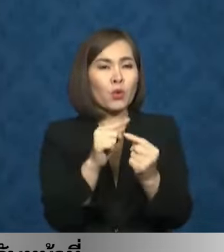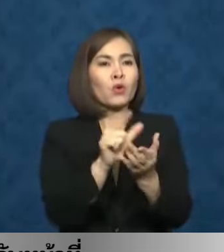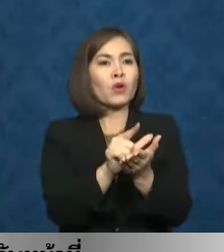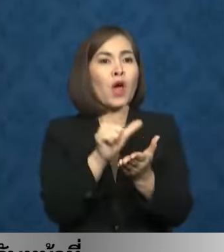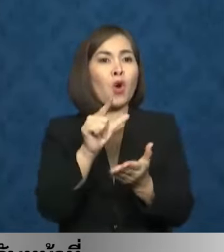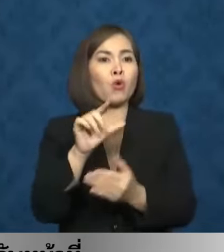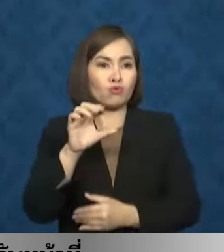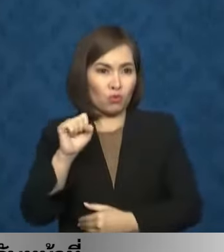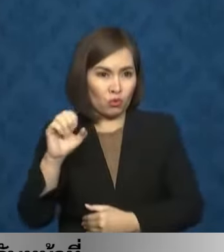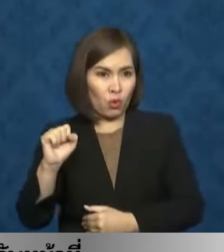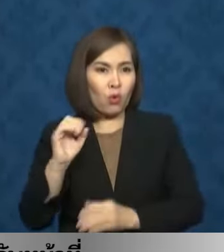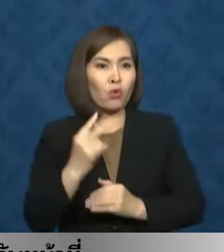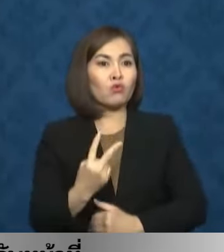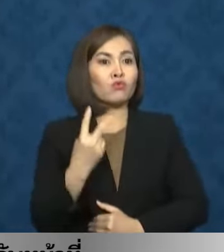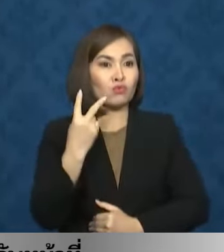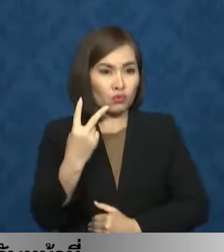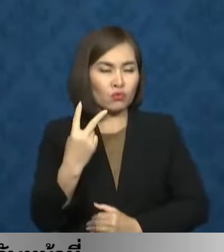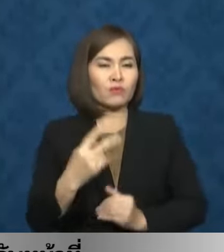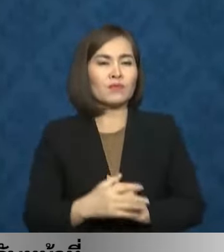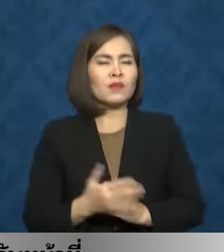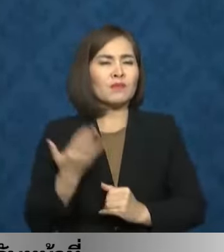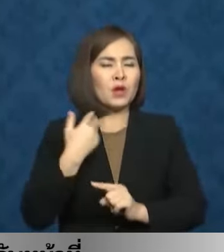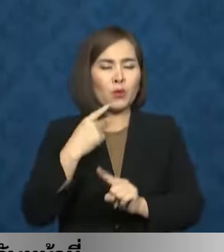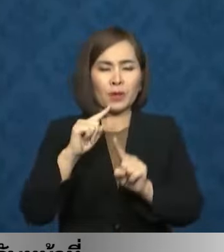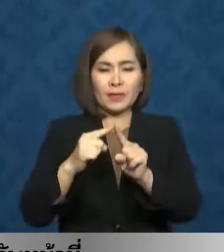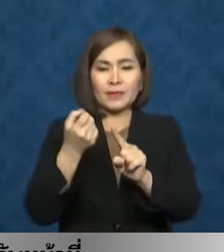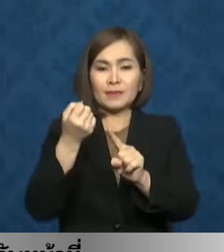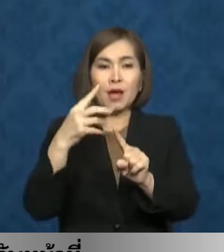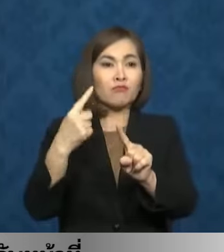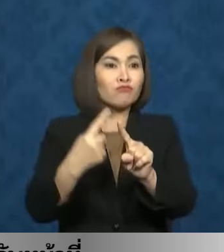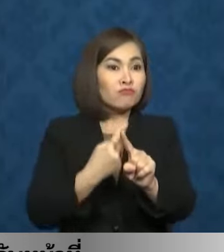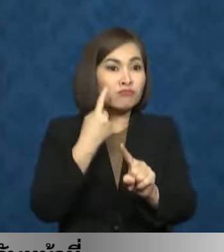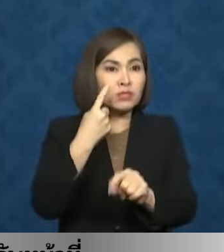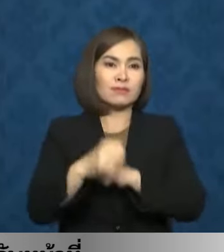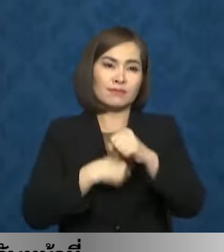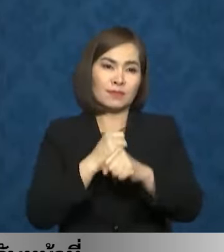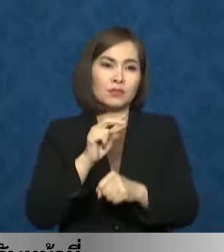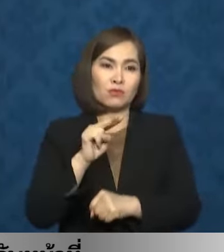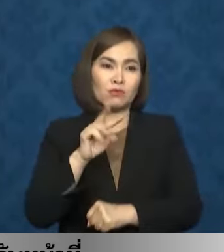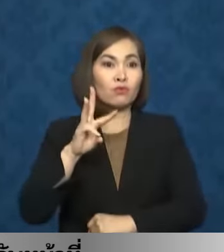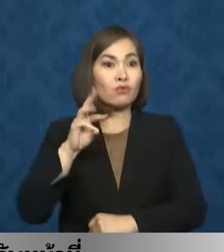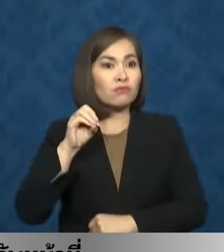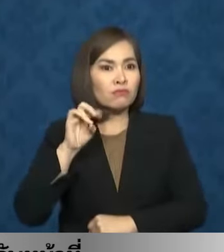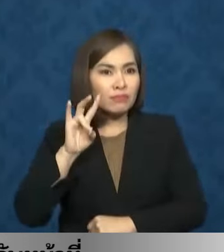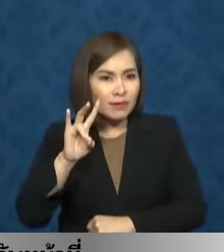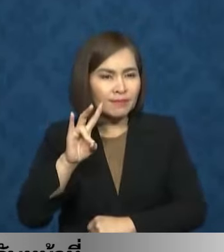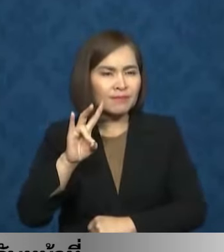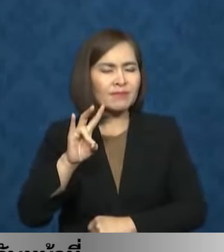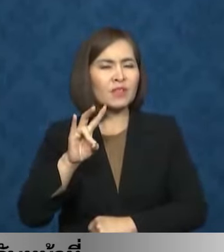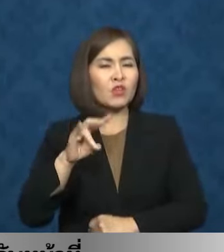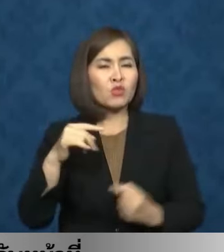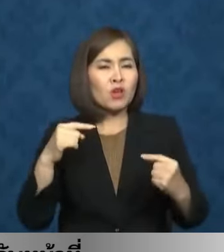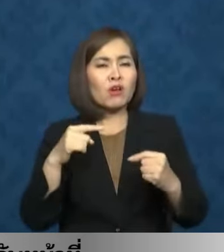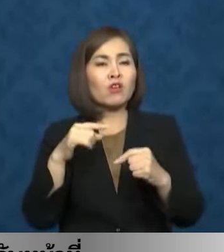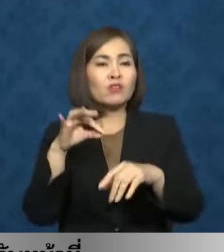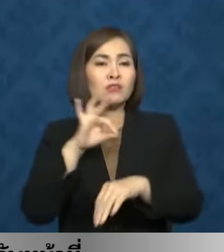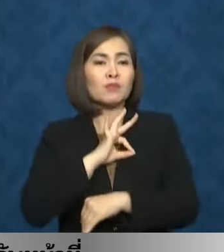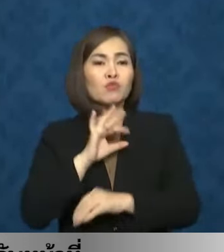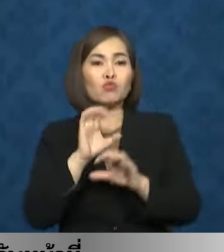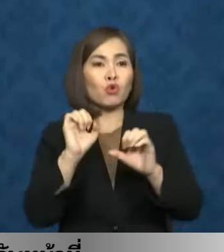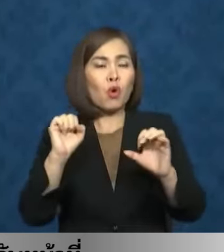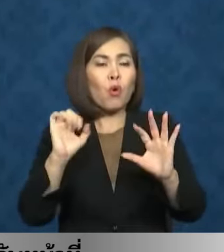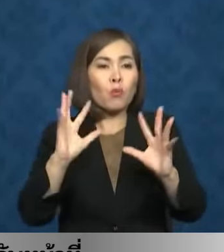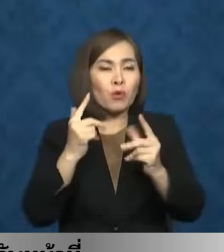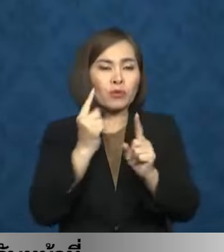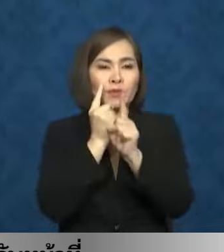มาชิกสภาผู้แทนราษฎรในวันที่15มกราคม2567เป็นเหตุให้สมาชิกภาพสิ้นสุดลงตามมาตร